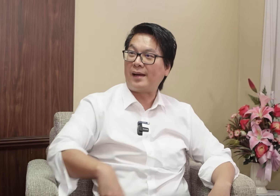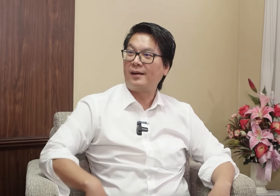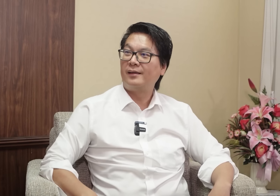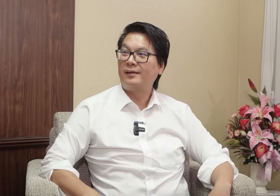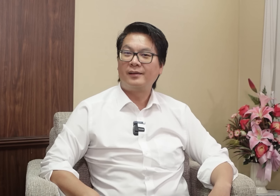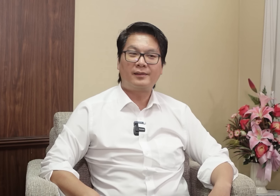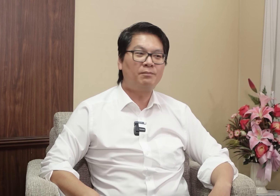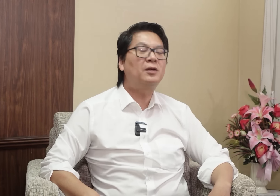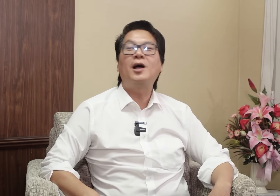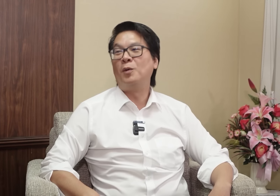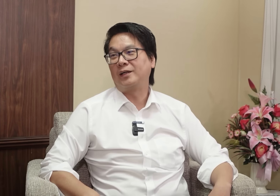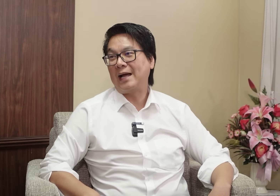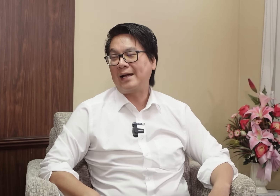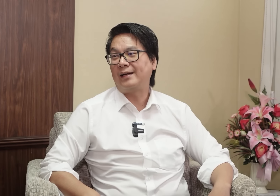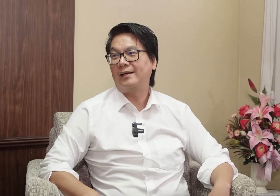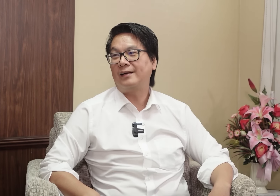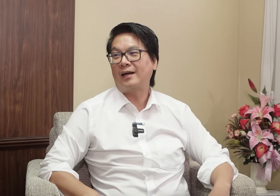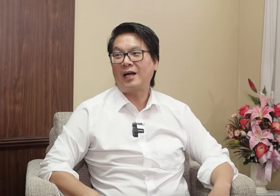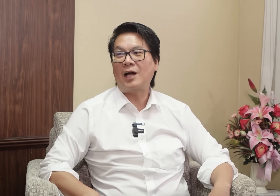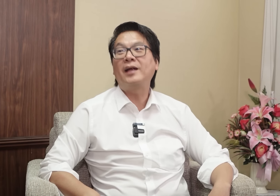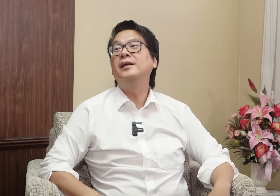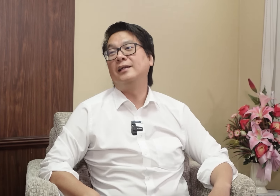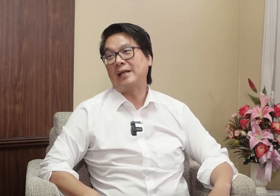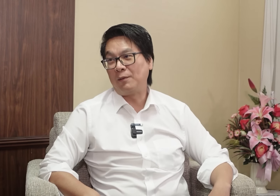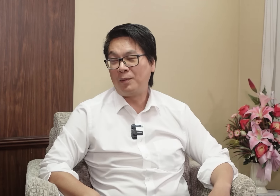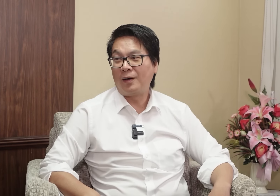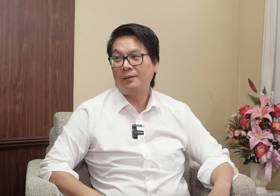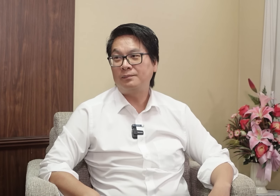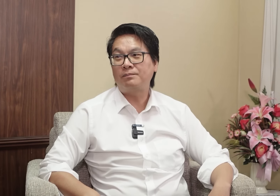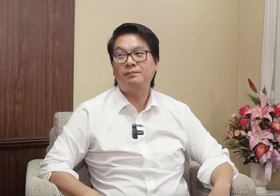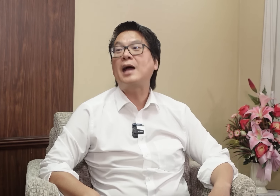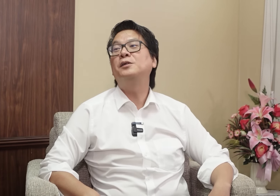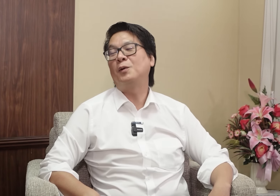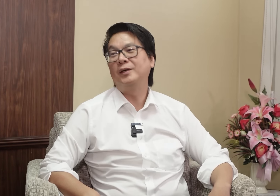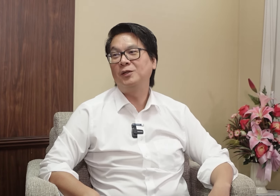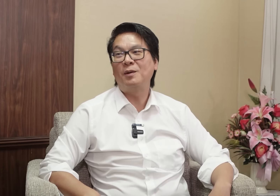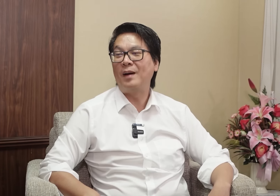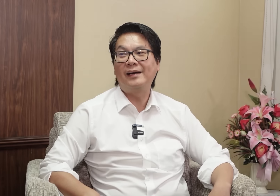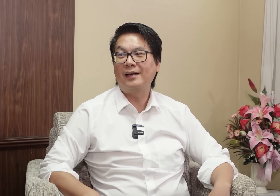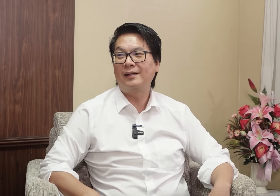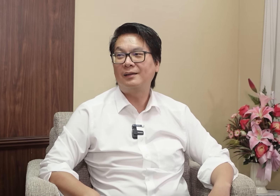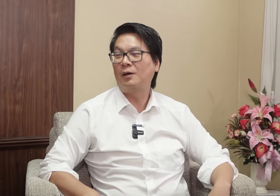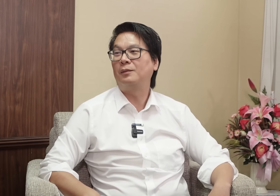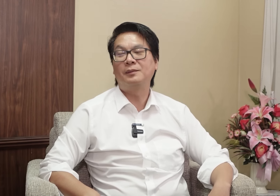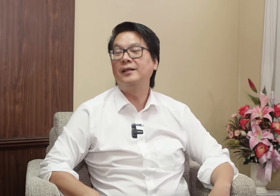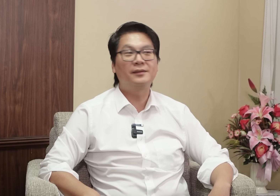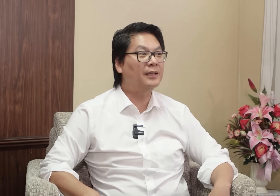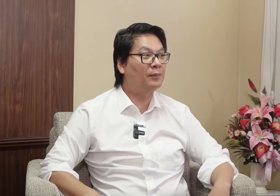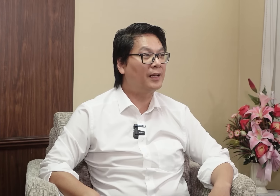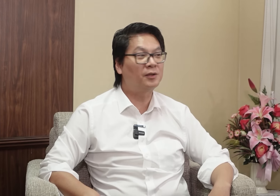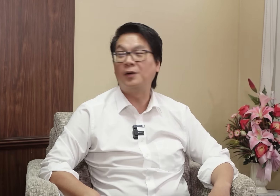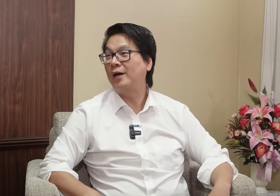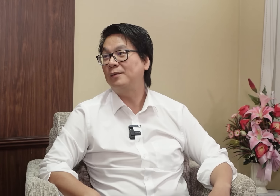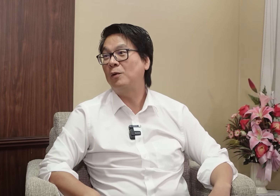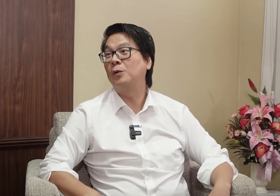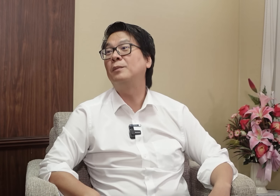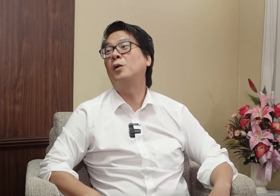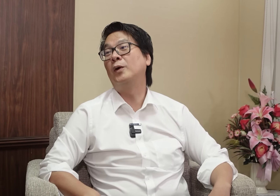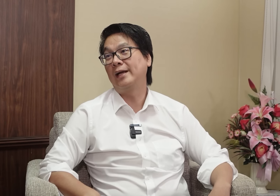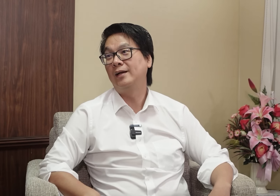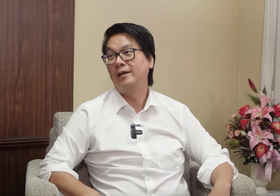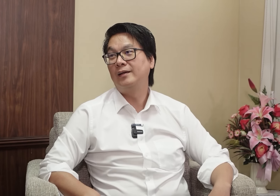กันมาใหม่อือไม่ต้องเอาหมดก็ได้อืเอาแค่ 1ใน 3ก็พอค่ะ 90คนโดยประมาณอ่ะออ 1ใน 3เท่าไหร่200ใช่